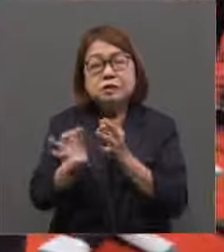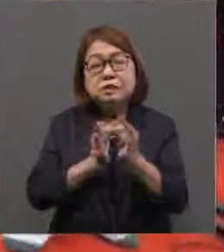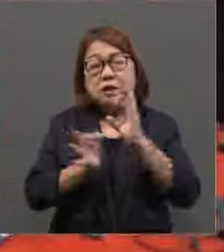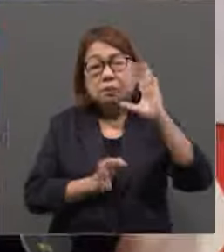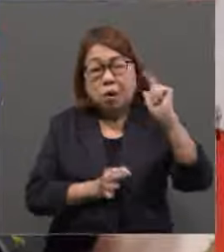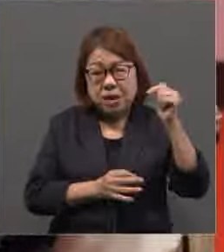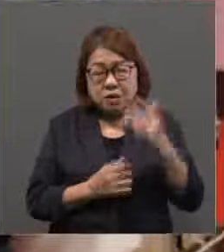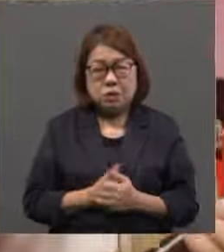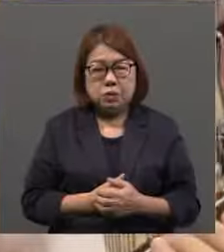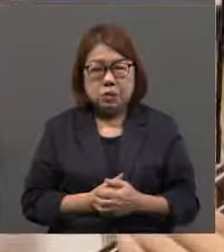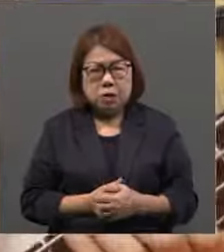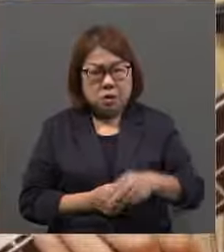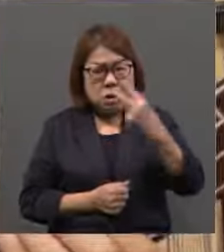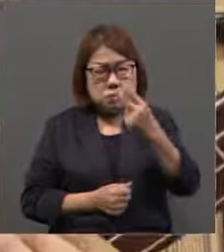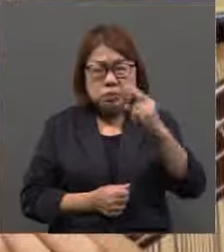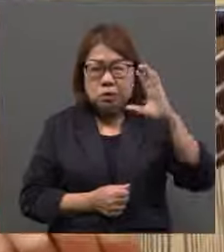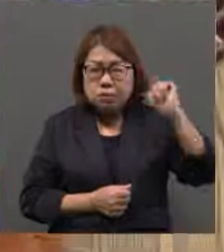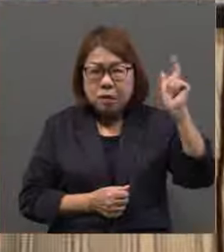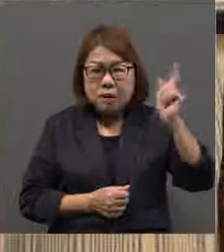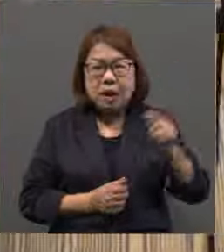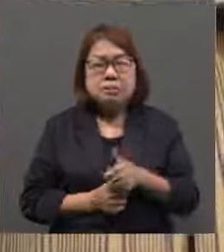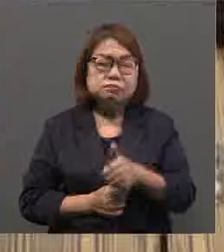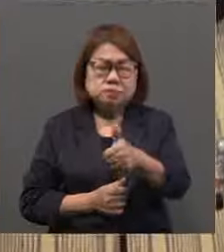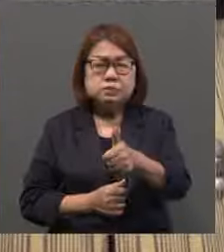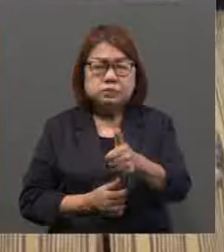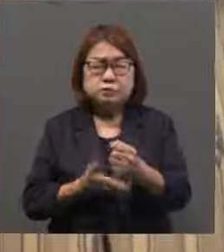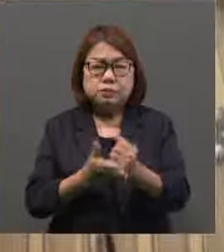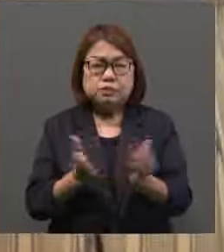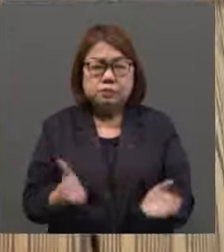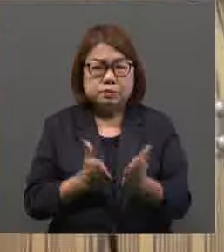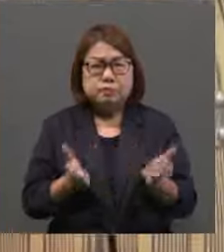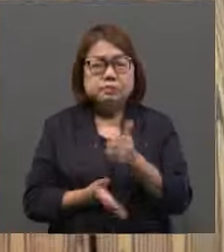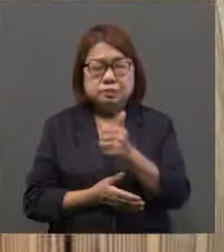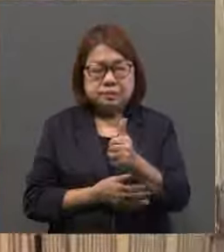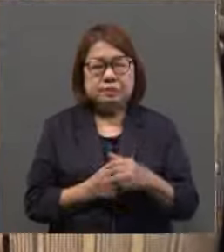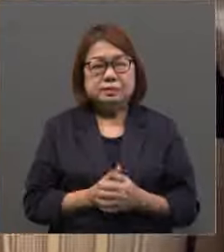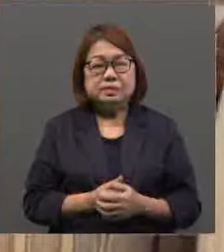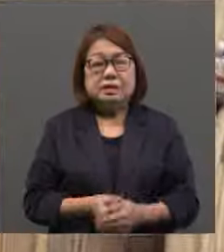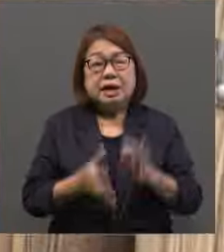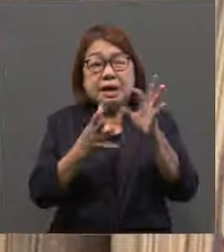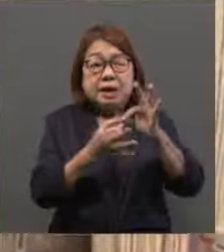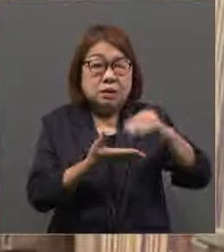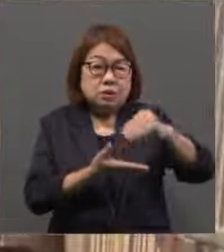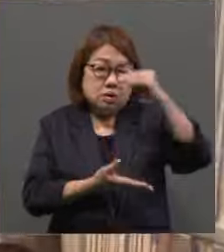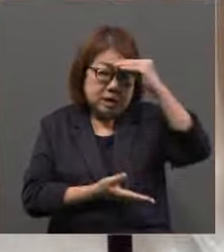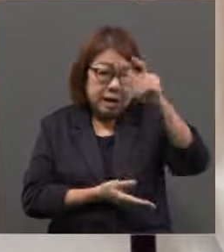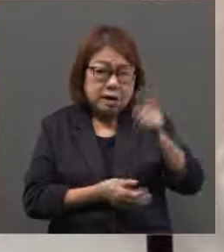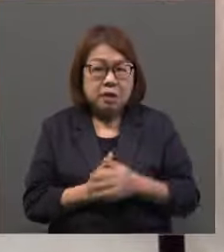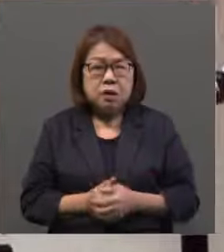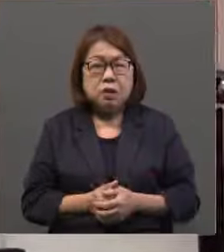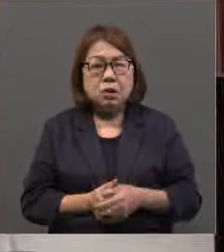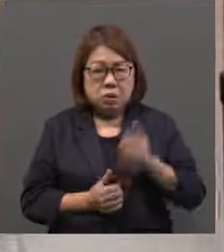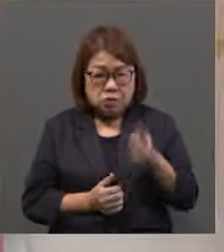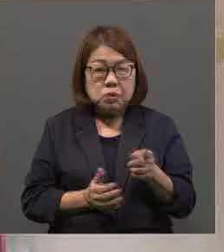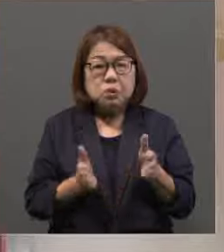ที่มีเขาเรียกว่ามีการสนับสนุนทางด้านดนตรีนะครับเรื่องการเรียนก็ไปแบ่งเวลานะครับระหว่างผู้ปกคร